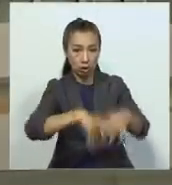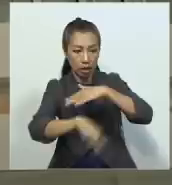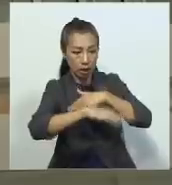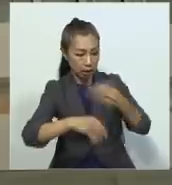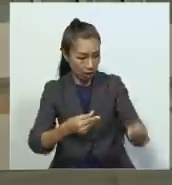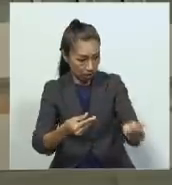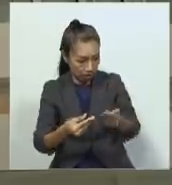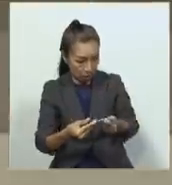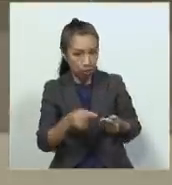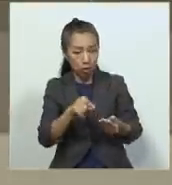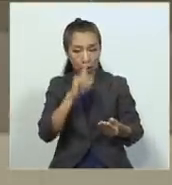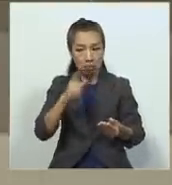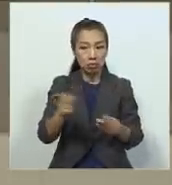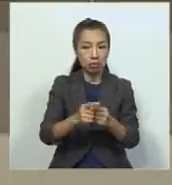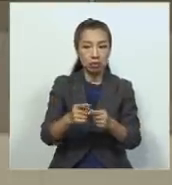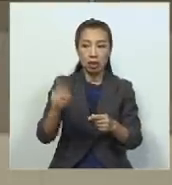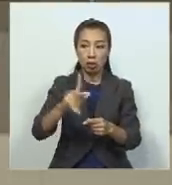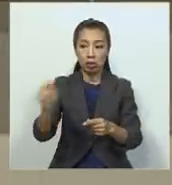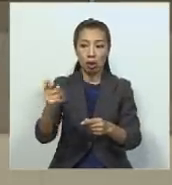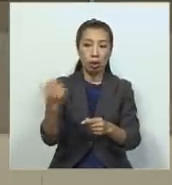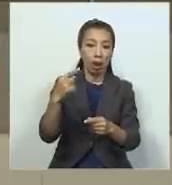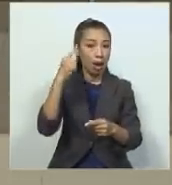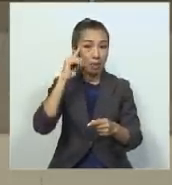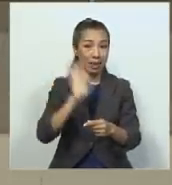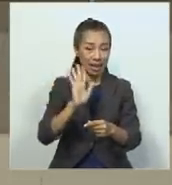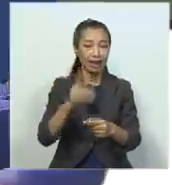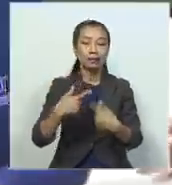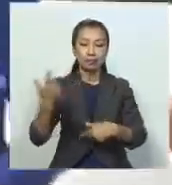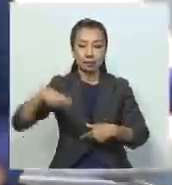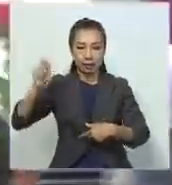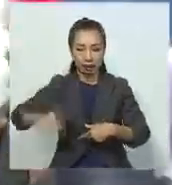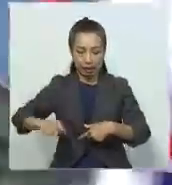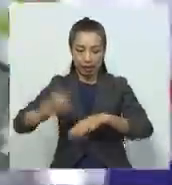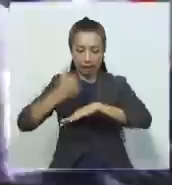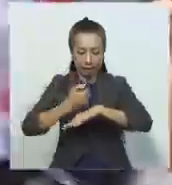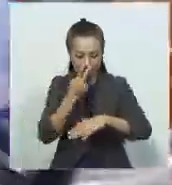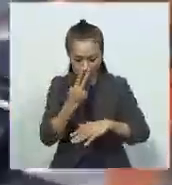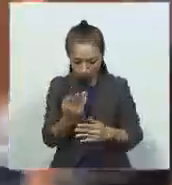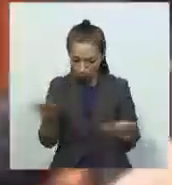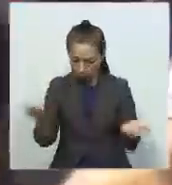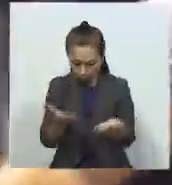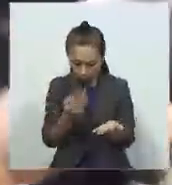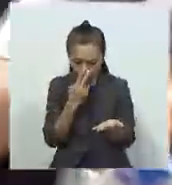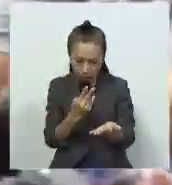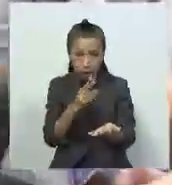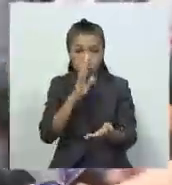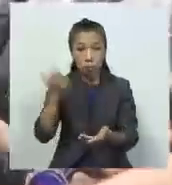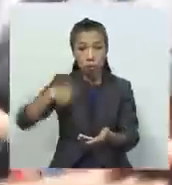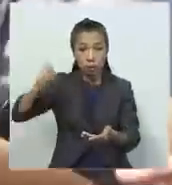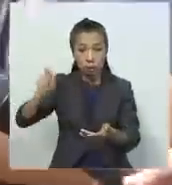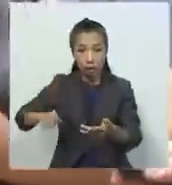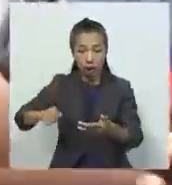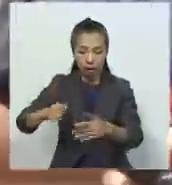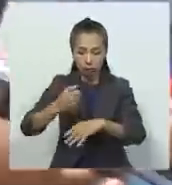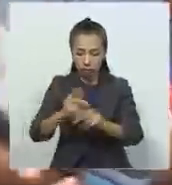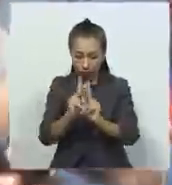ข้อแก้ข้อกล่าวหาพรรคไทยรักษาชาติของกกตโดยเป็นการประชุมอภิปรายหากศาลรัฐธรรมนูญเห็นว่ามีหลักฐาน